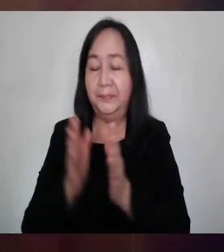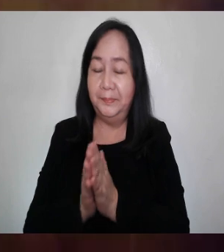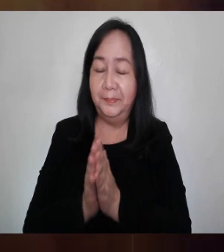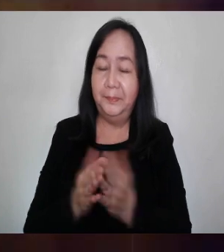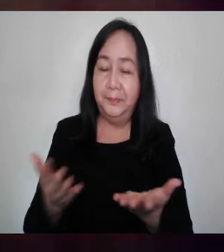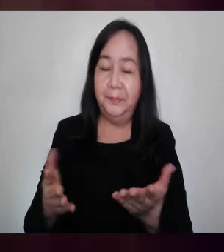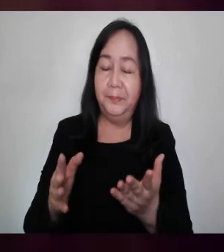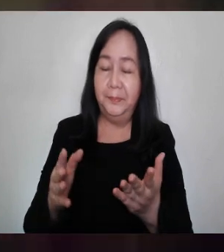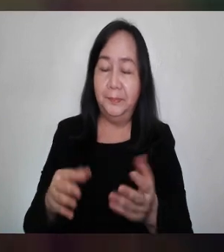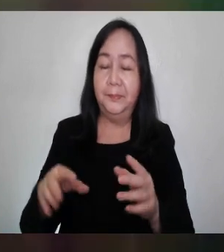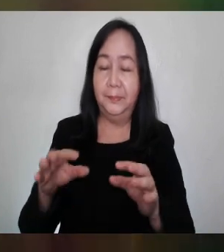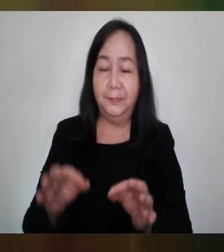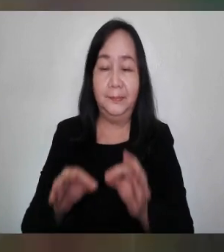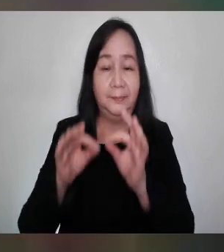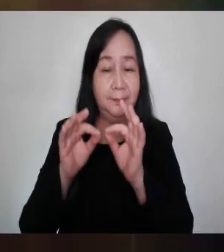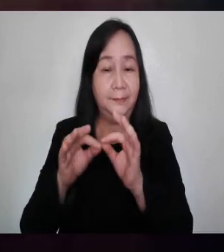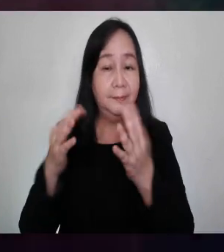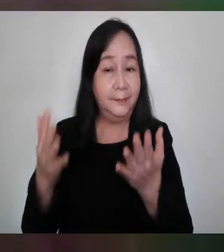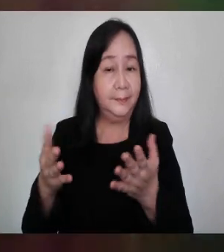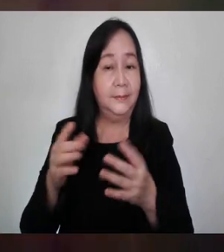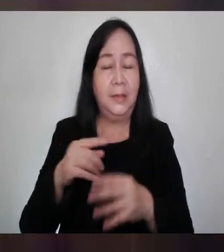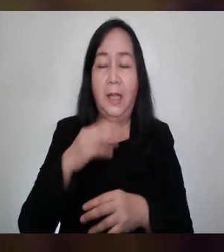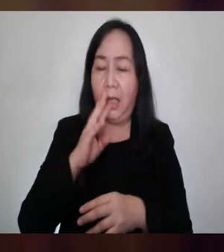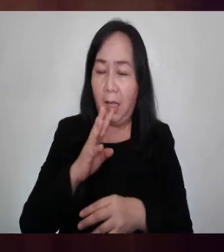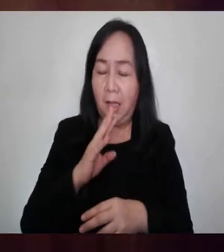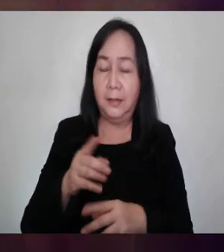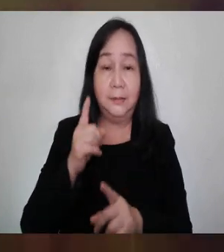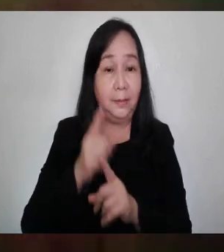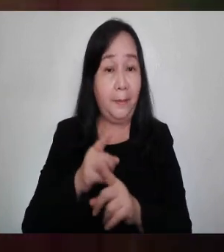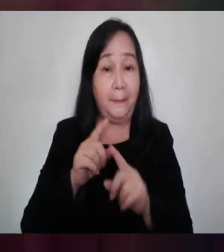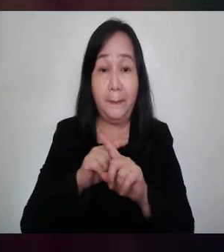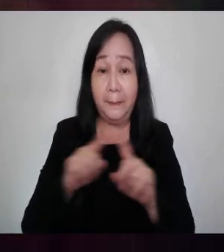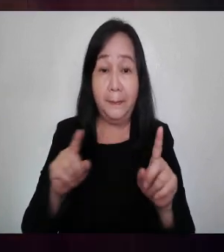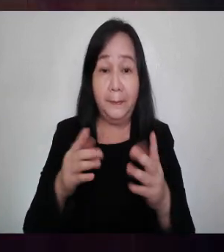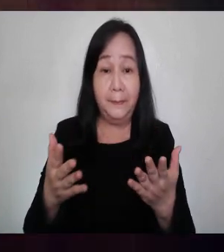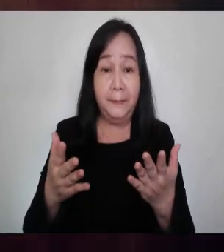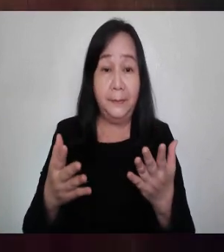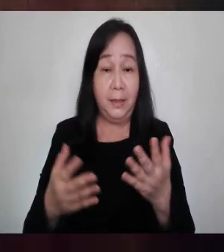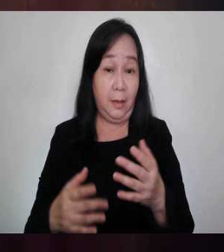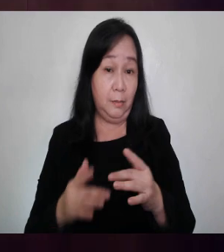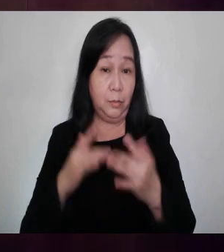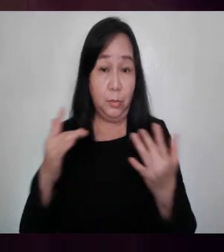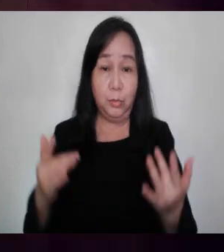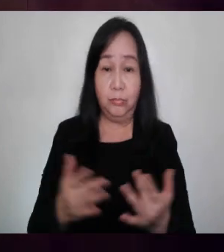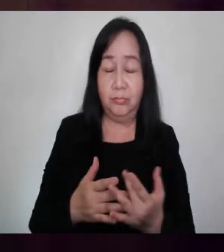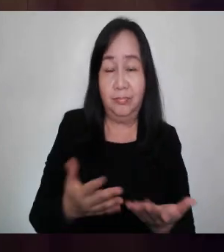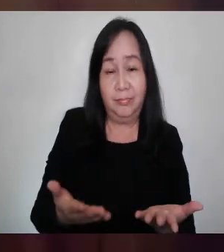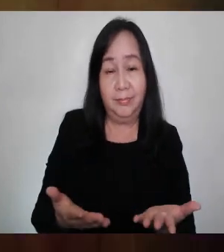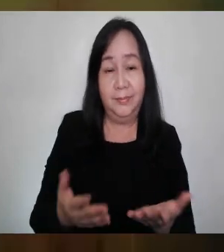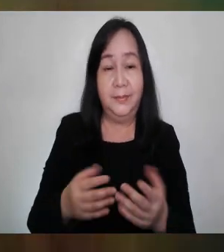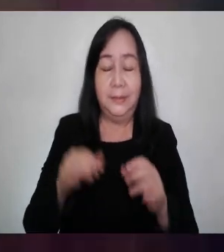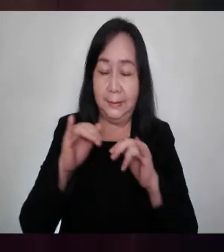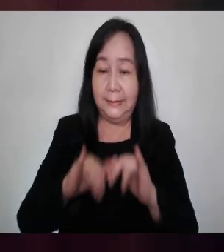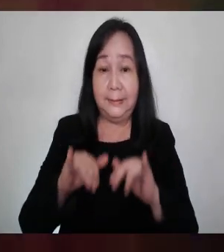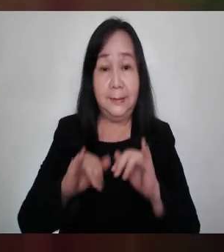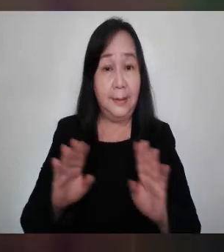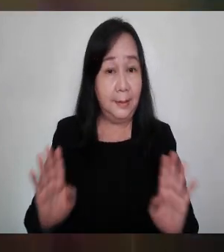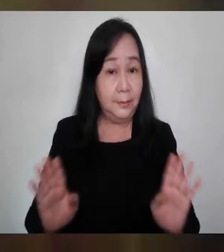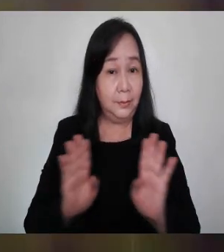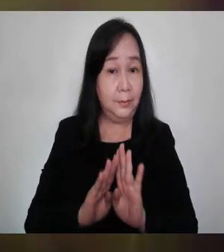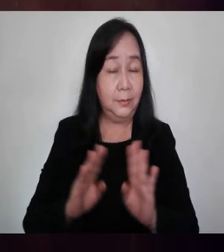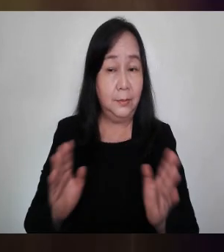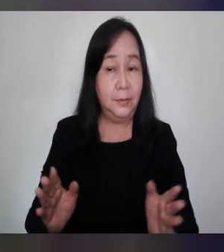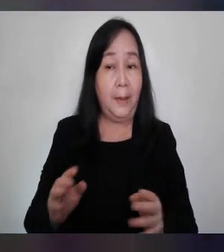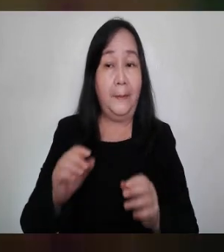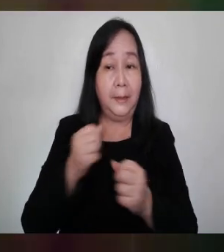sila, nagdarasal, nagsisimba, at nagsasalita ng tama, ngunit ang kanilang puso ay nananatiling